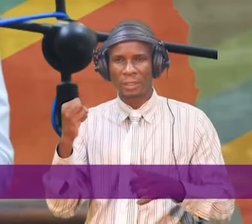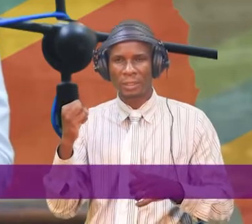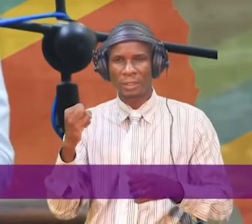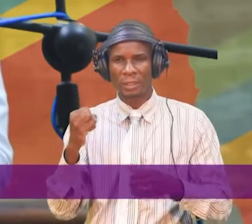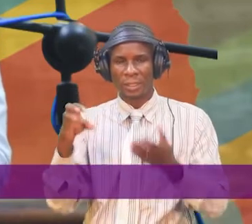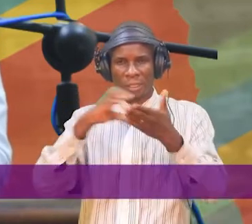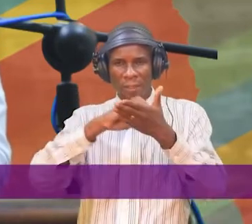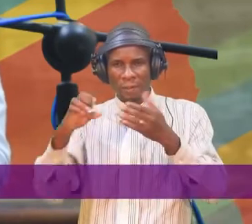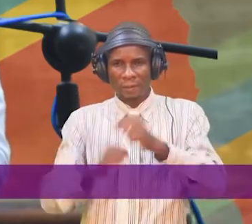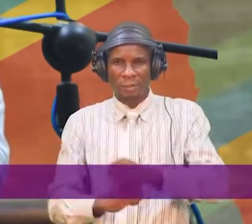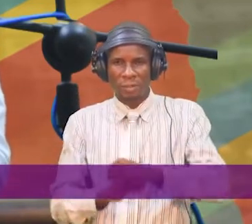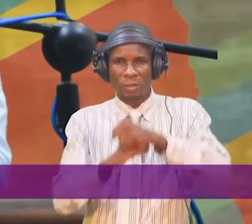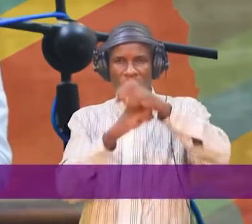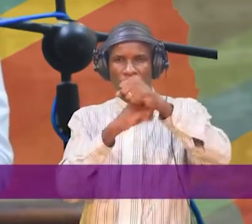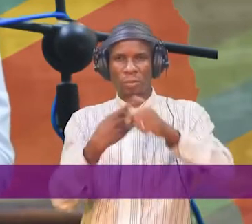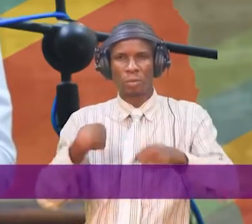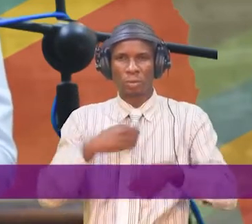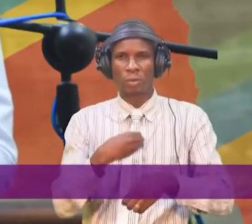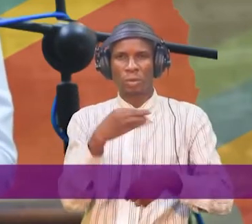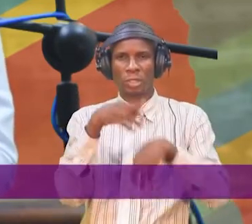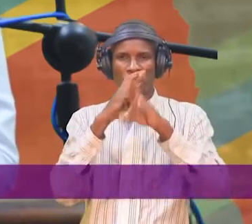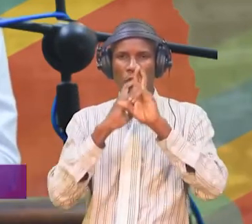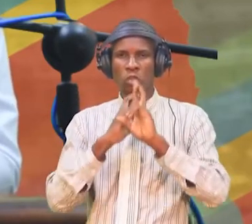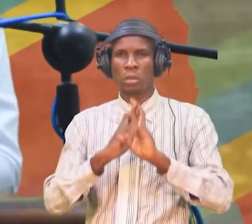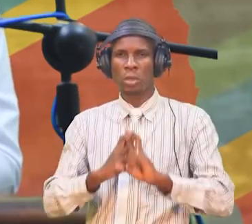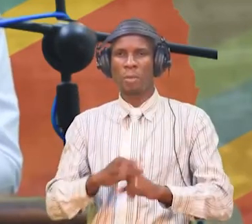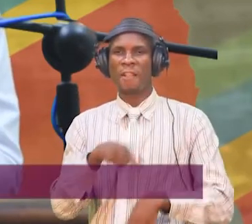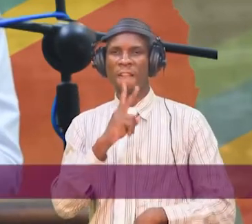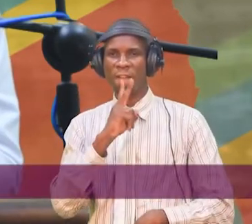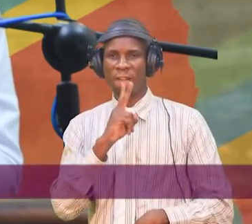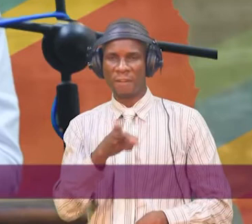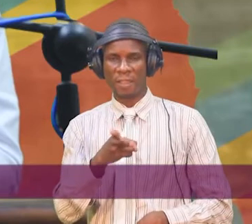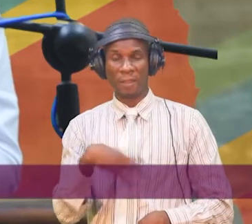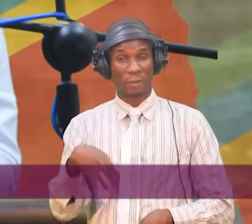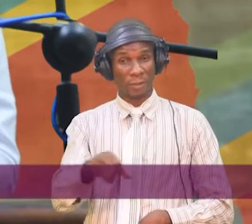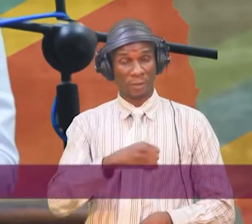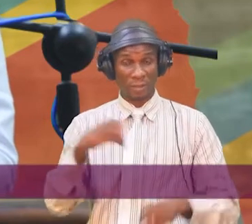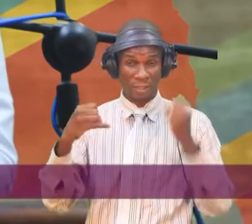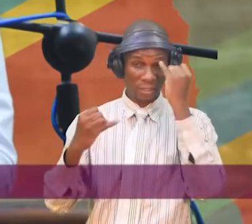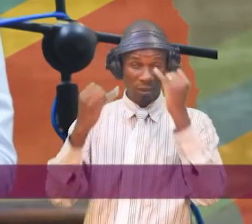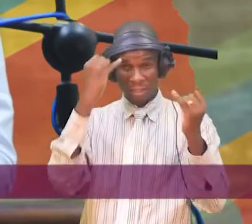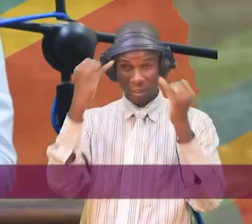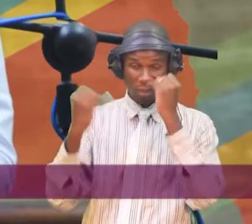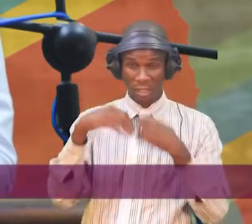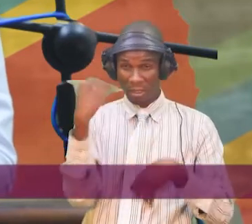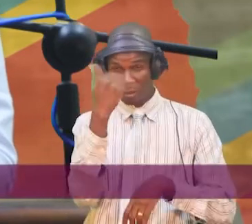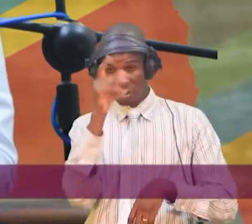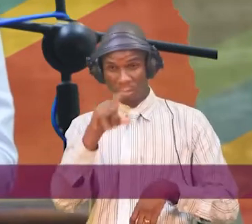kozokuna likomi moko yekosonga biso. Nakotala penza tango na biso. Ce dont nous avons